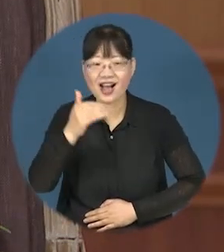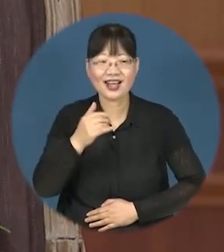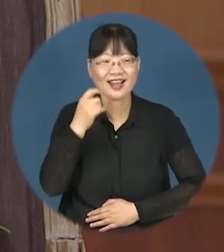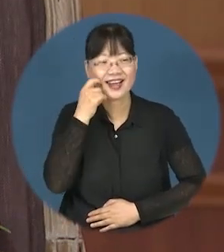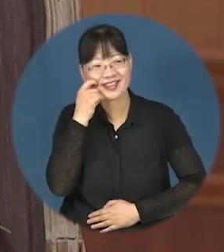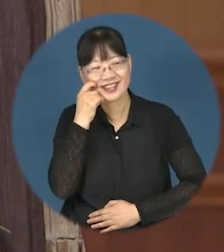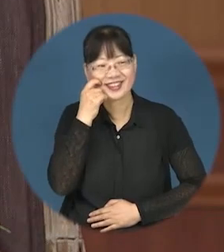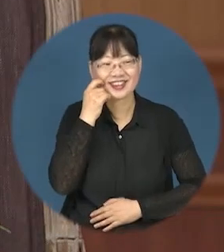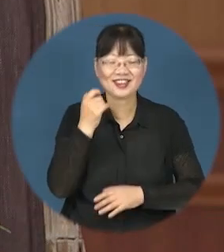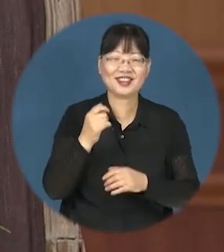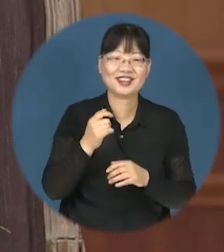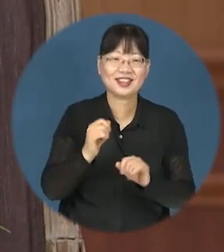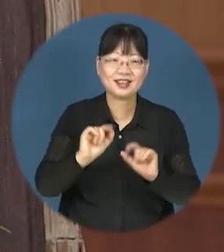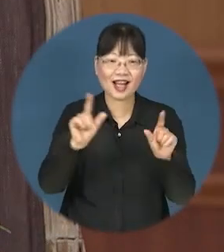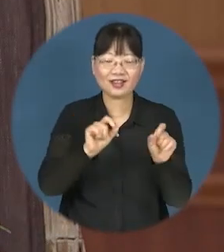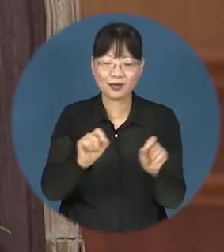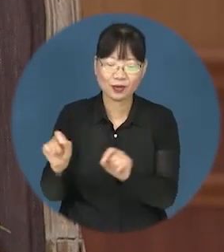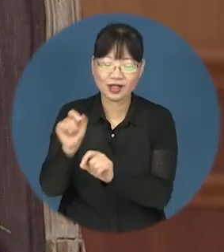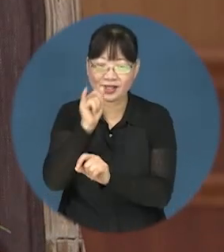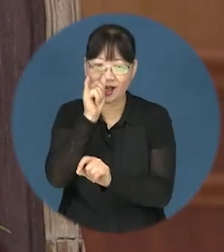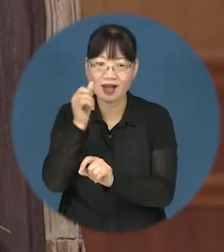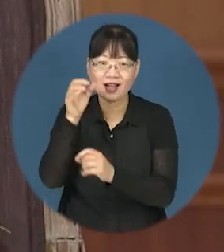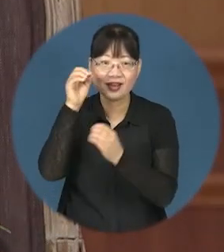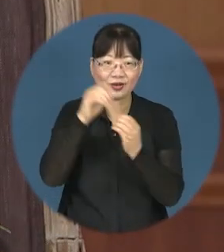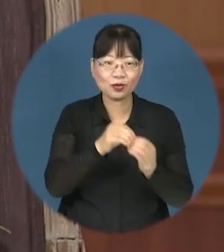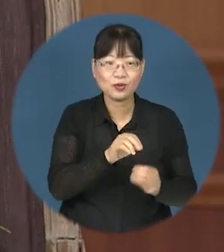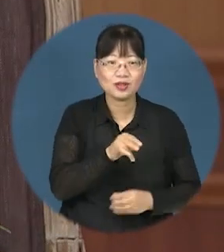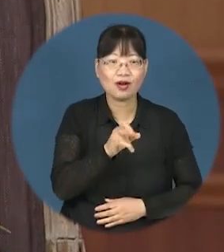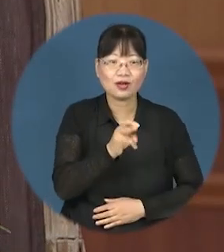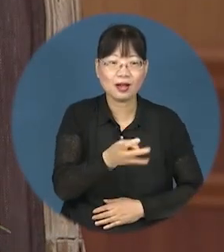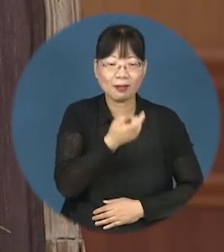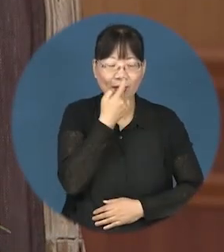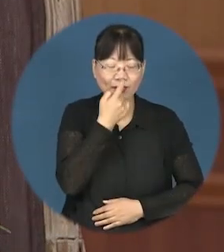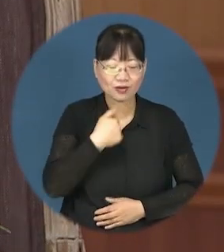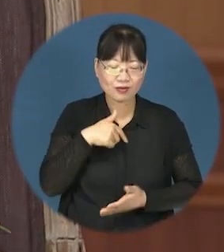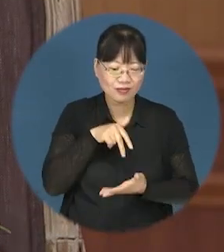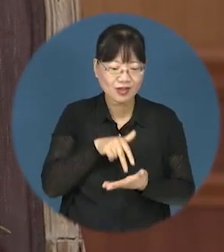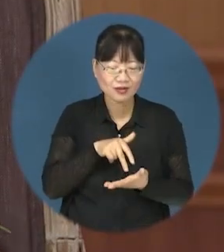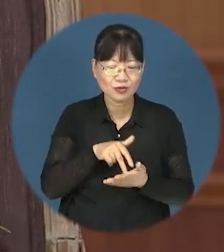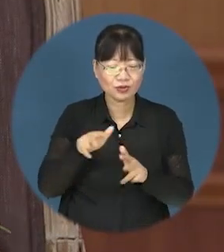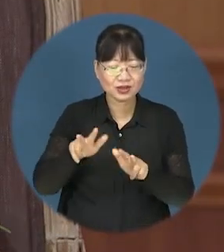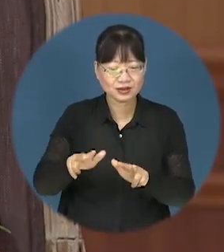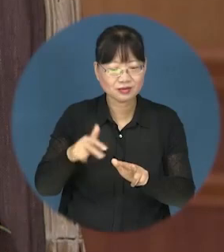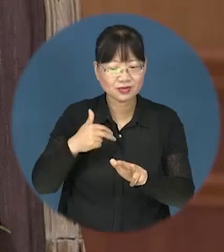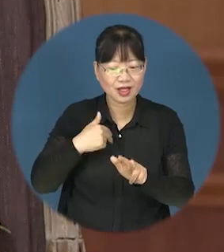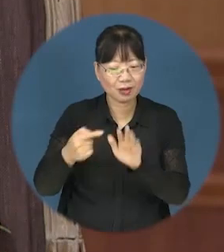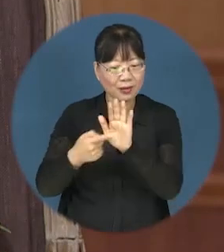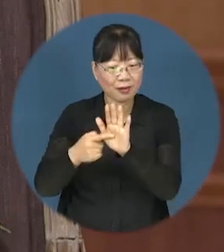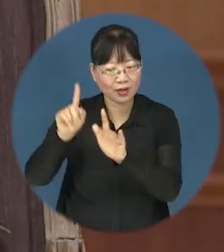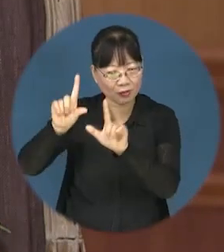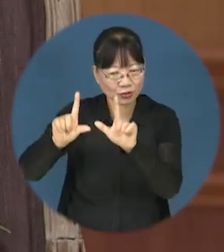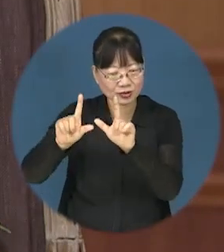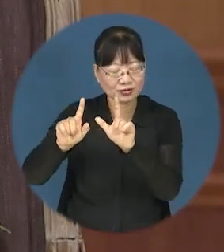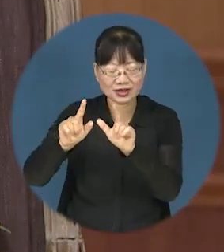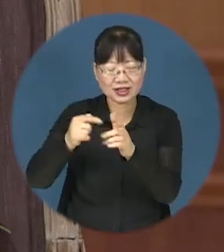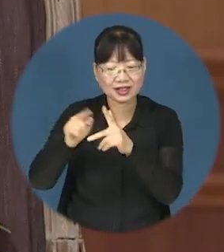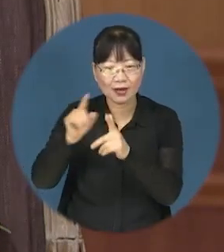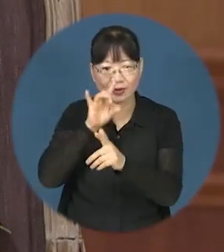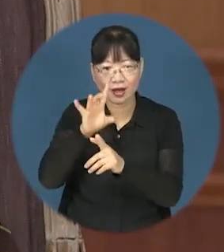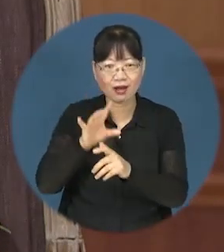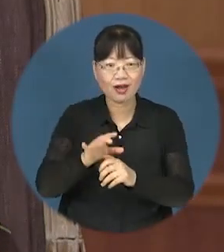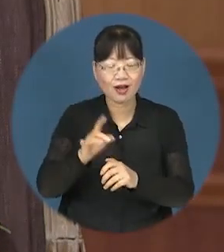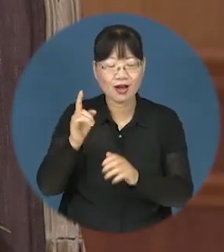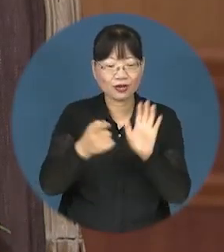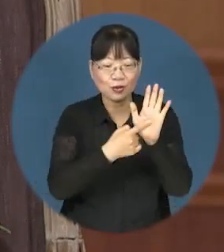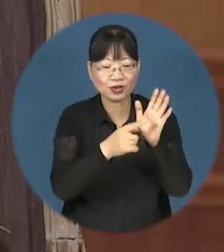됐는데 4 이제 정통 사회를 하는 저의 입장에서도 보면 이해가 안되죠 이해가 안되고 왜 전시하는 데 경기를 같아